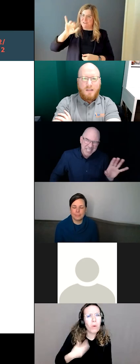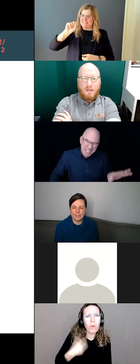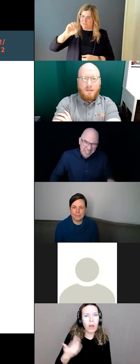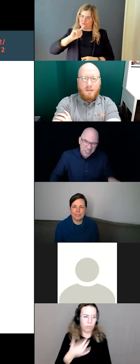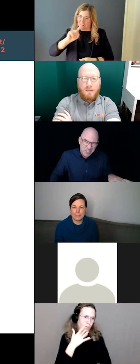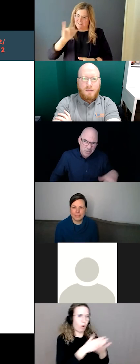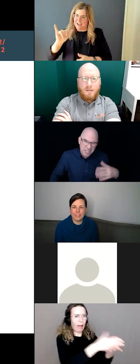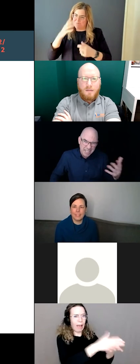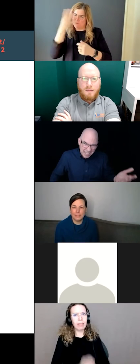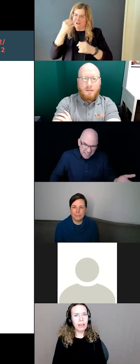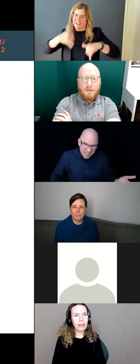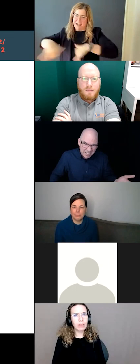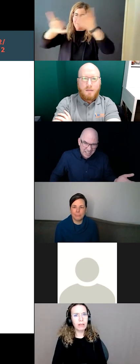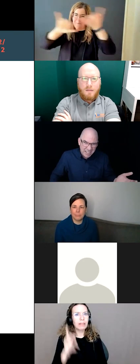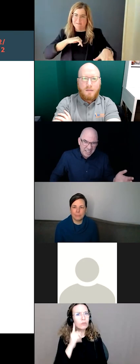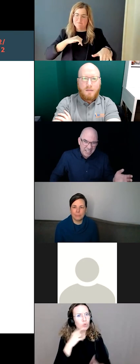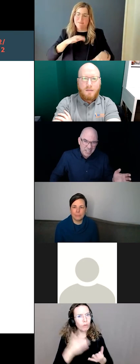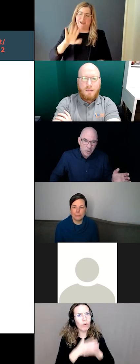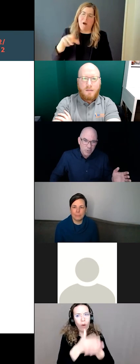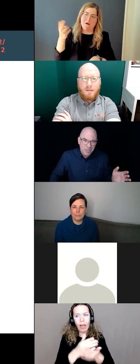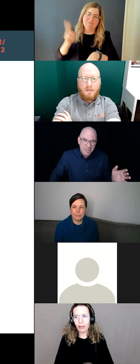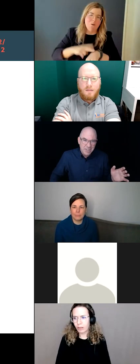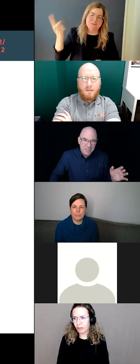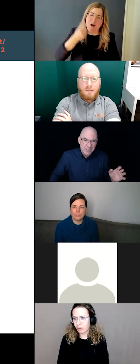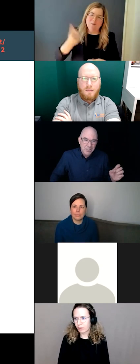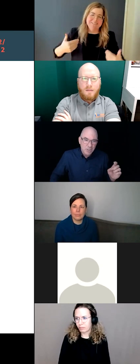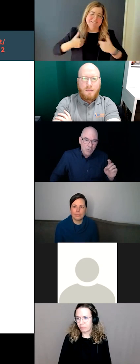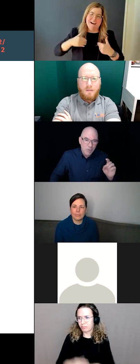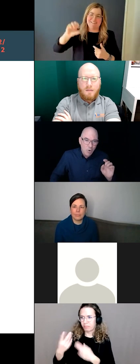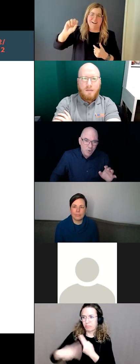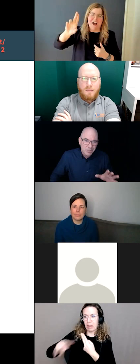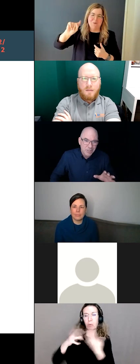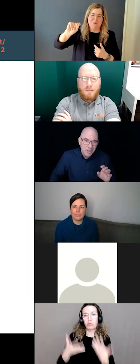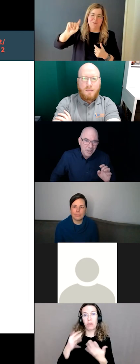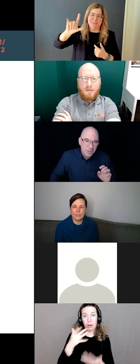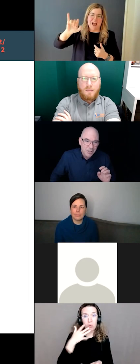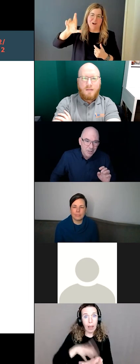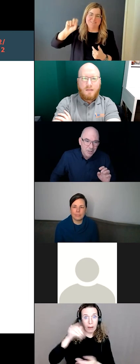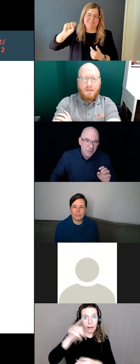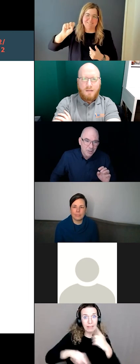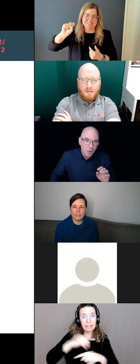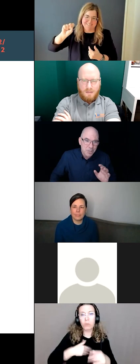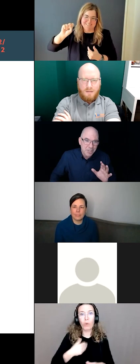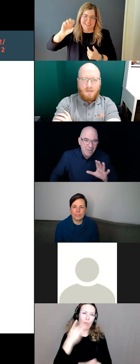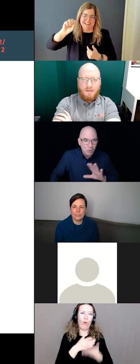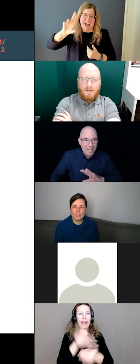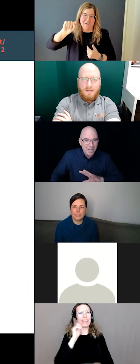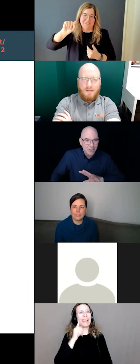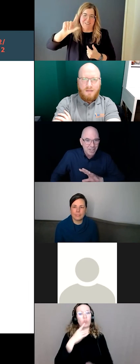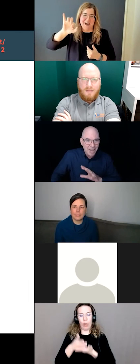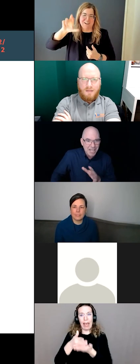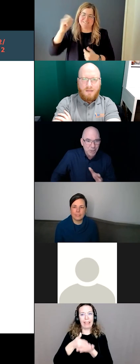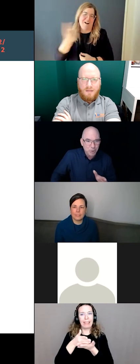sourds. C'est souvent la réponse que nous avons. Bon, évidemment,